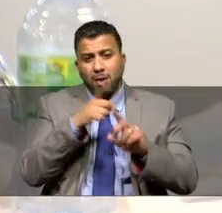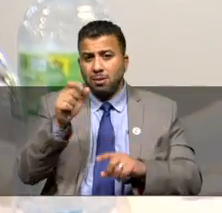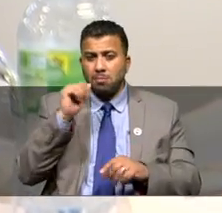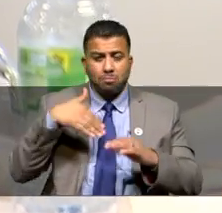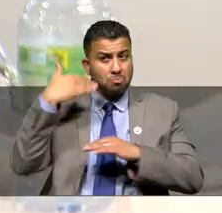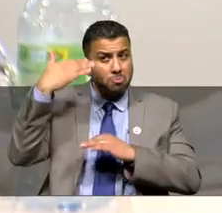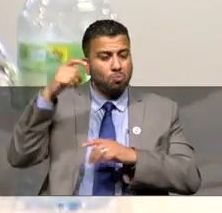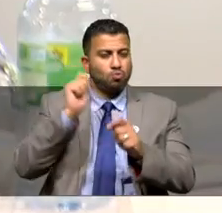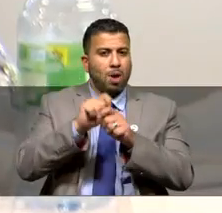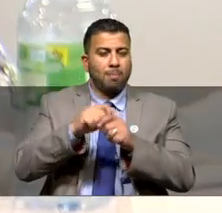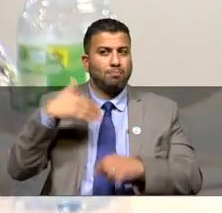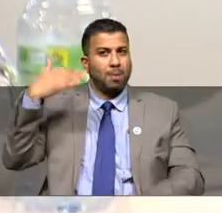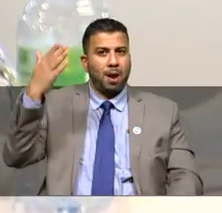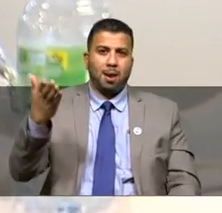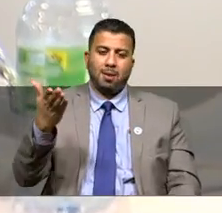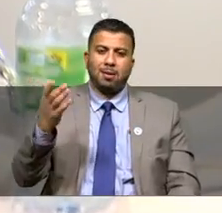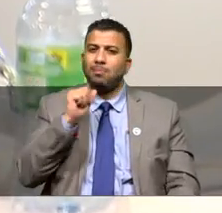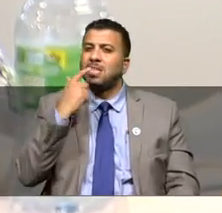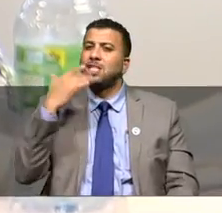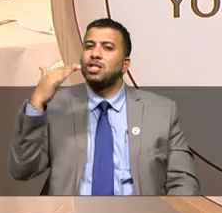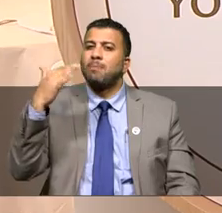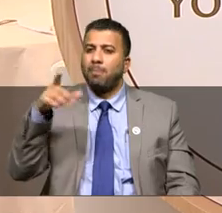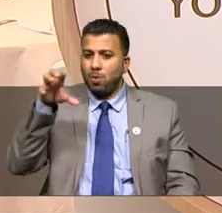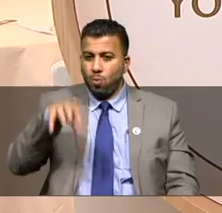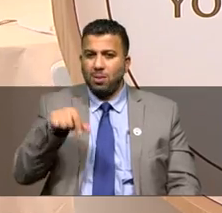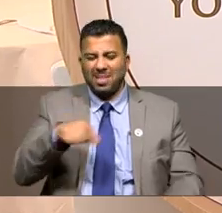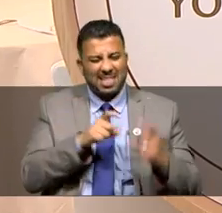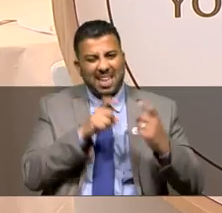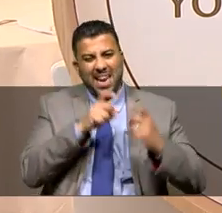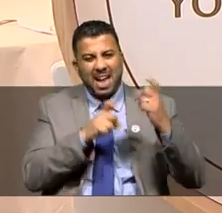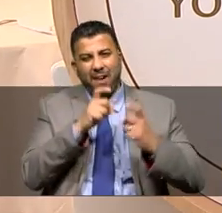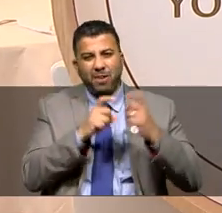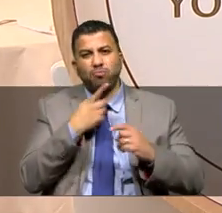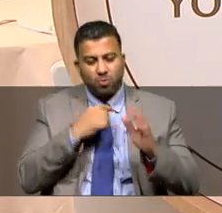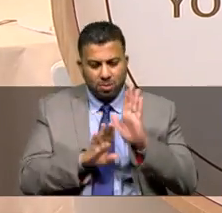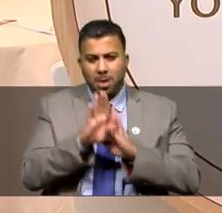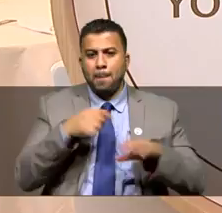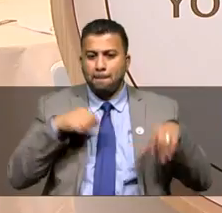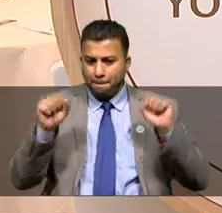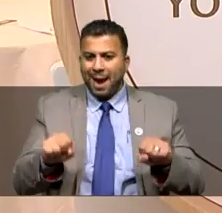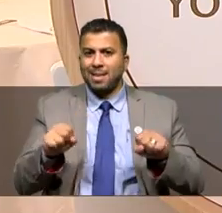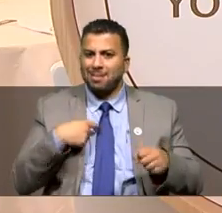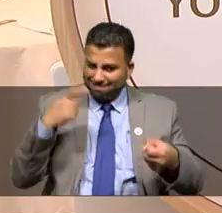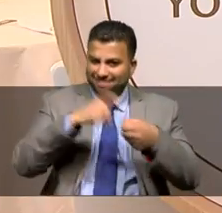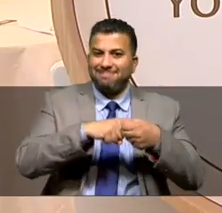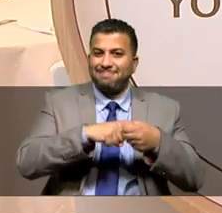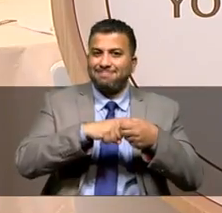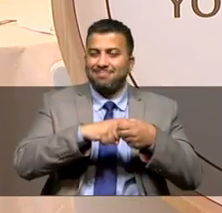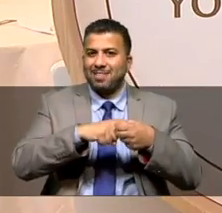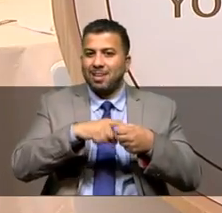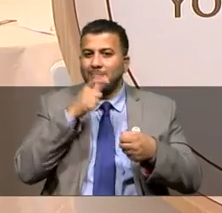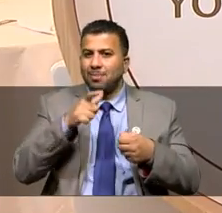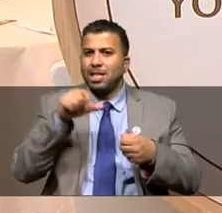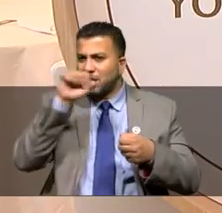صناع المستقبل. ها هم شباب الوطن يتنافسون للحصول على مكان في المجالس الشبابية لكل إمارة، وذلك